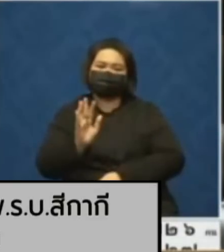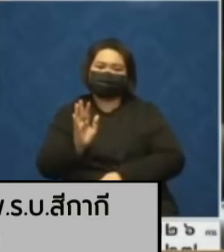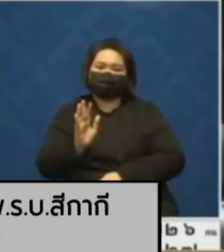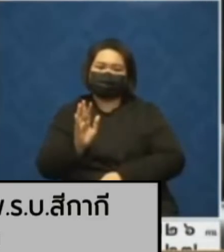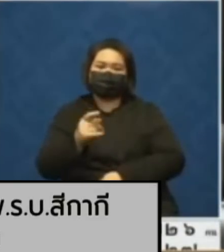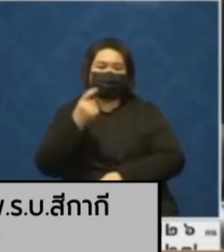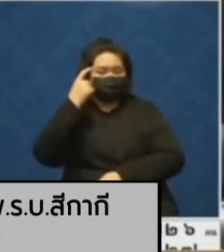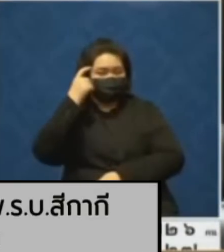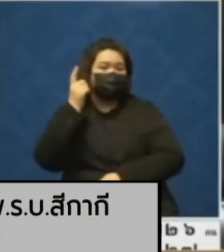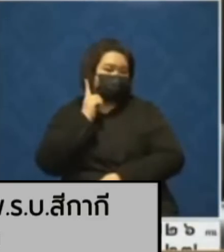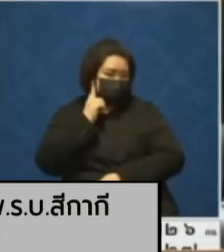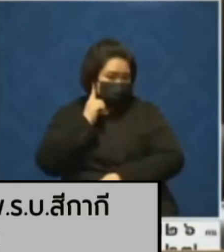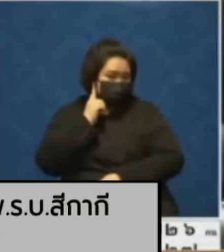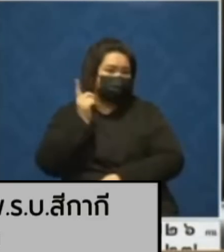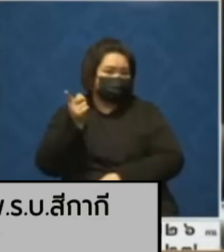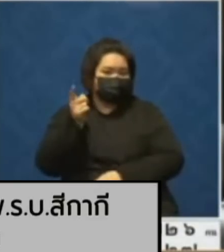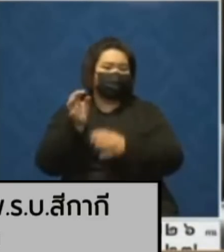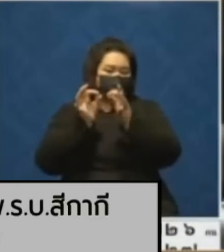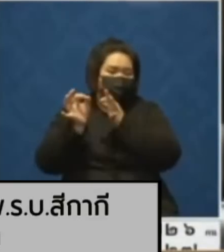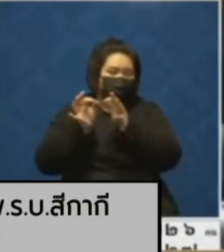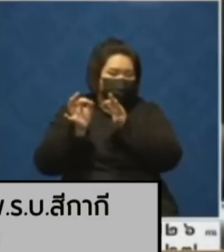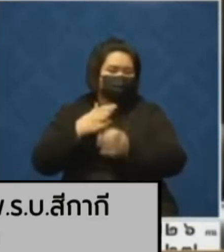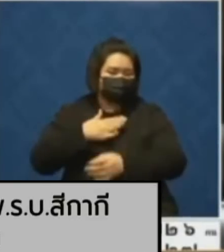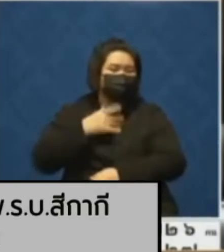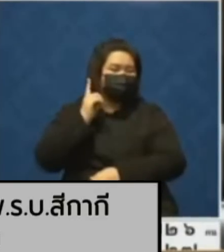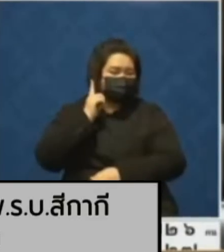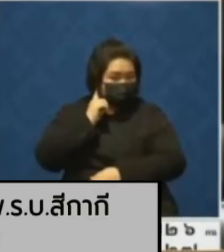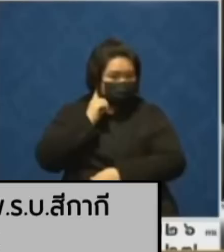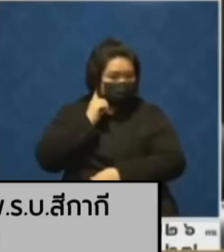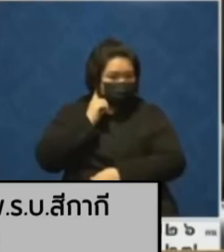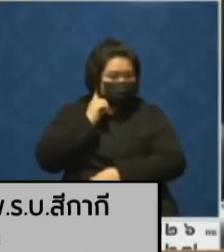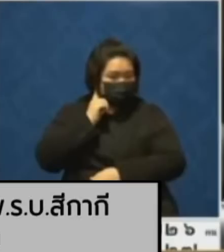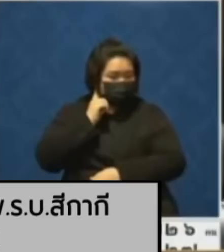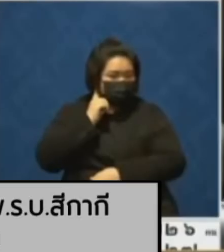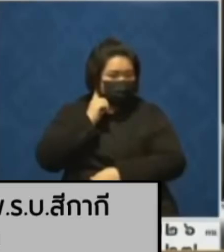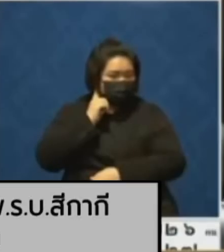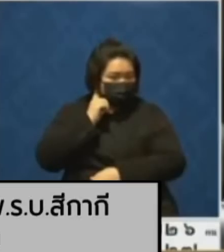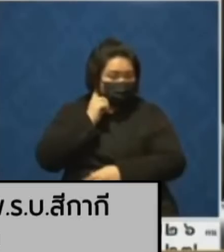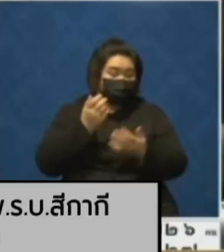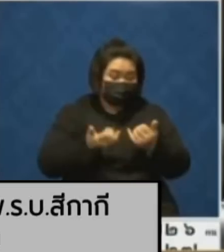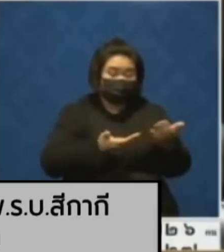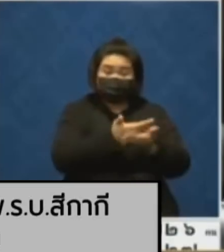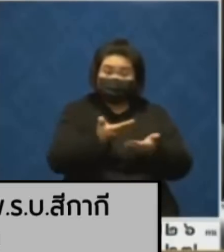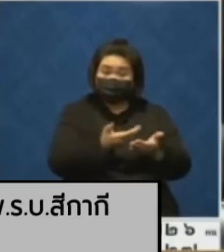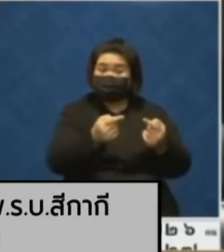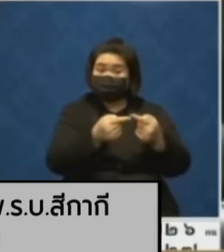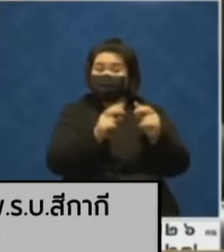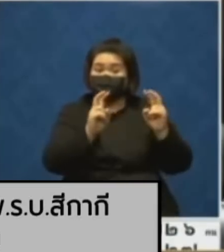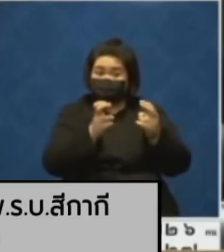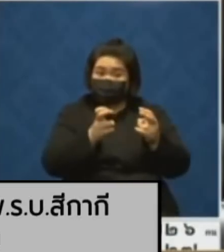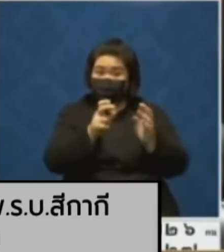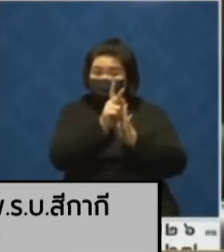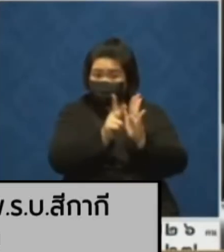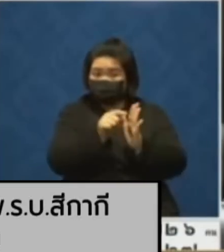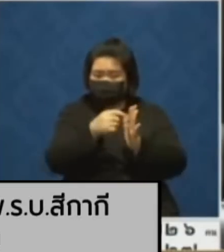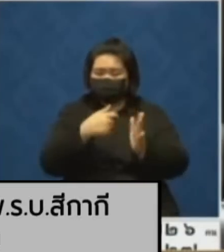แล้จะฟังกมาที่การอธิบายอ่านี้ค่ะ แล้วก็ช่วงนี้ทางด้านของคนตำรวจเอกชชวานก็ลุกขึ้นมาพยาย